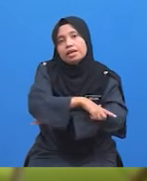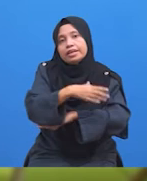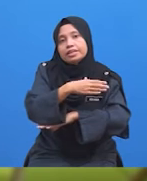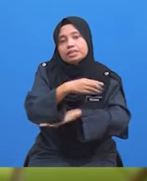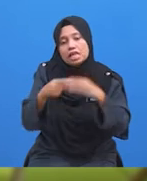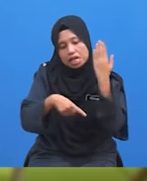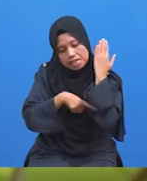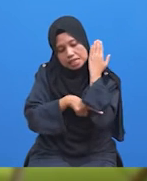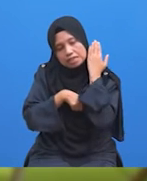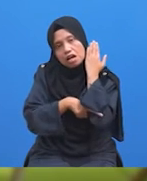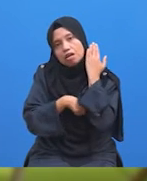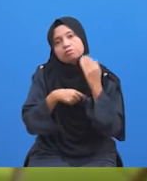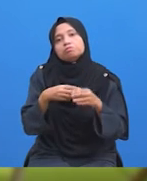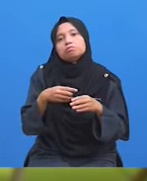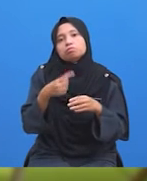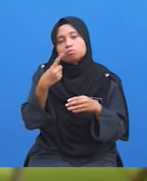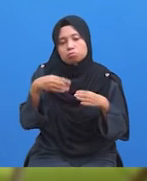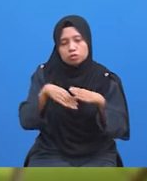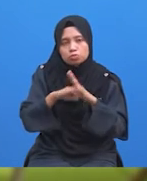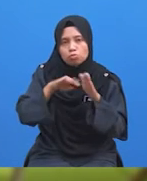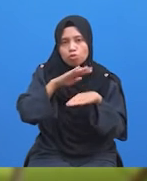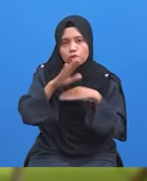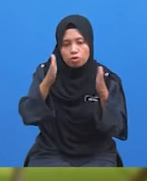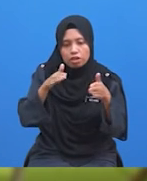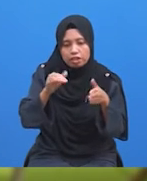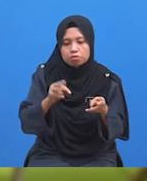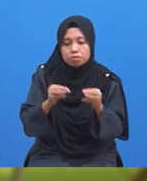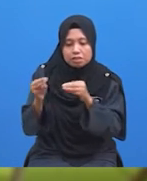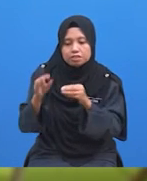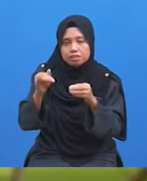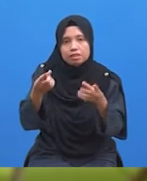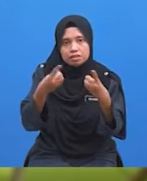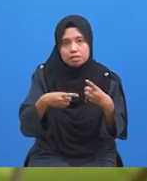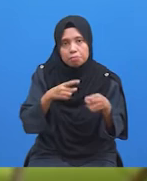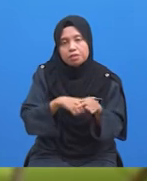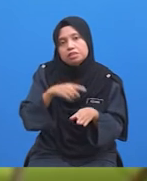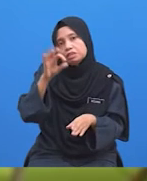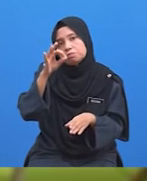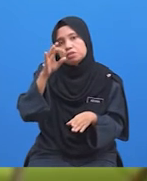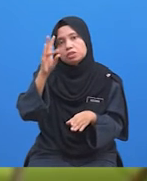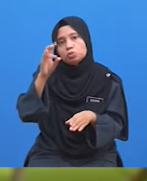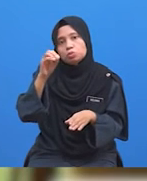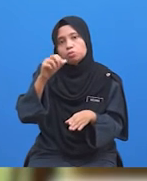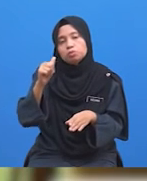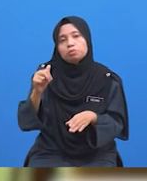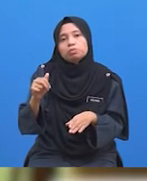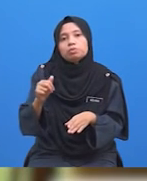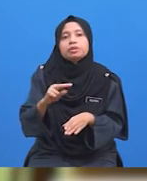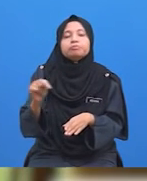apabila berlaku migrasi masuk penero kepada tahun 1970 hal